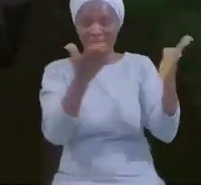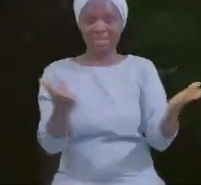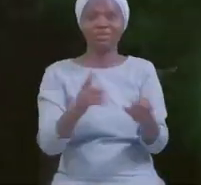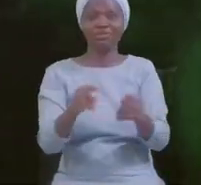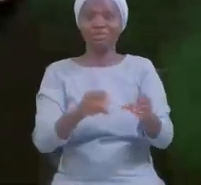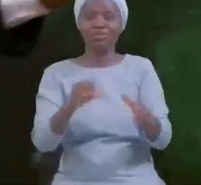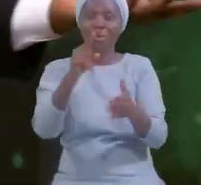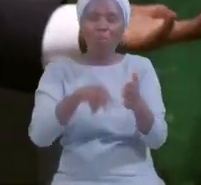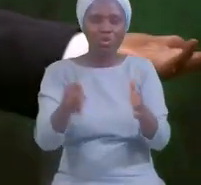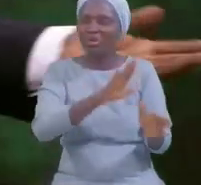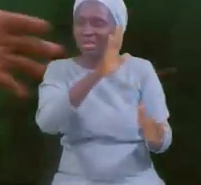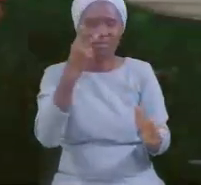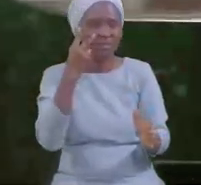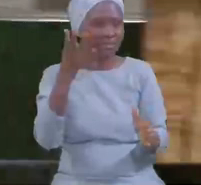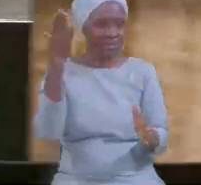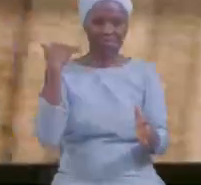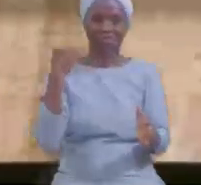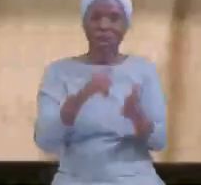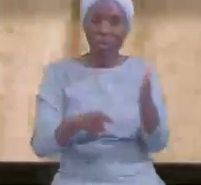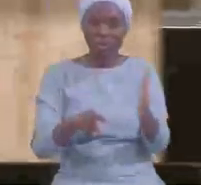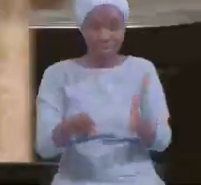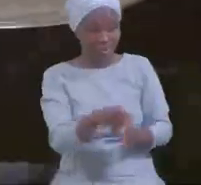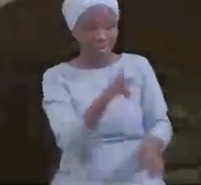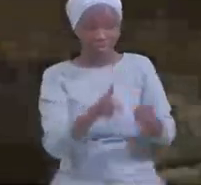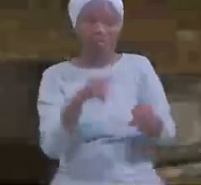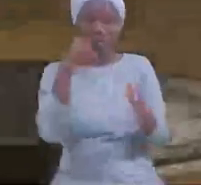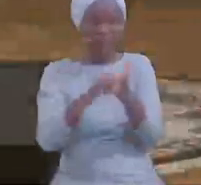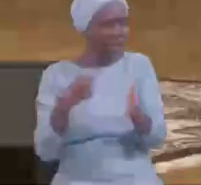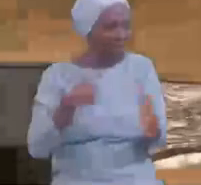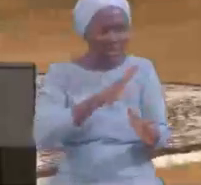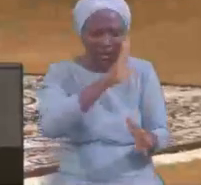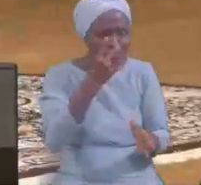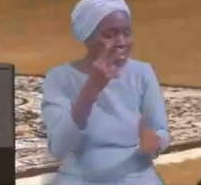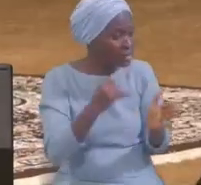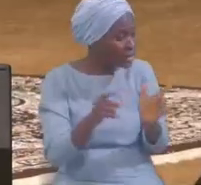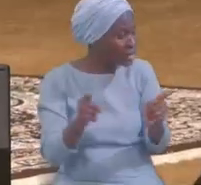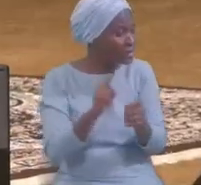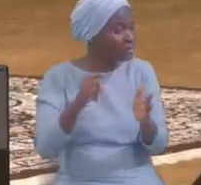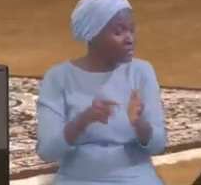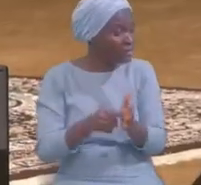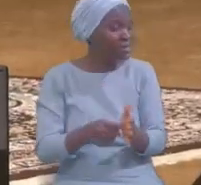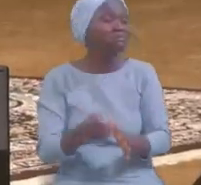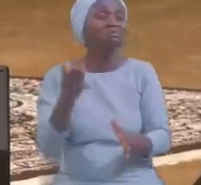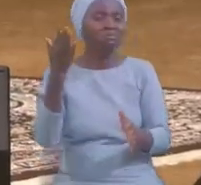Mais ils ont dit que nous n'avons jamais rien vu de pareil.